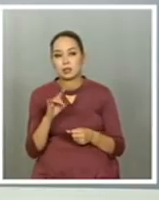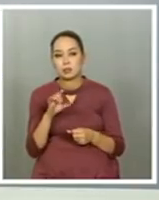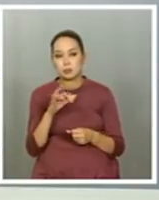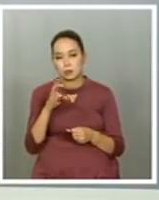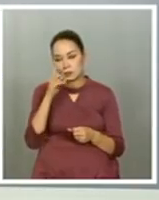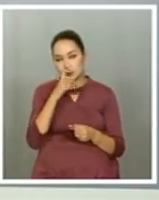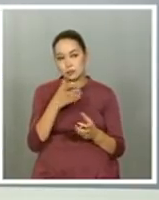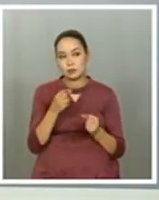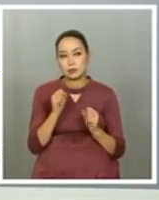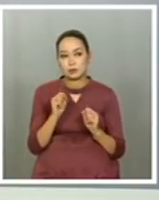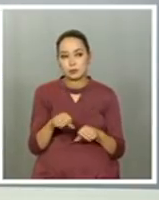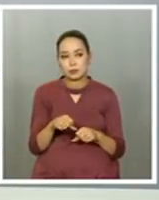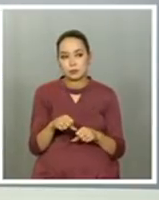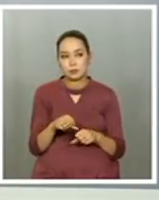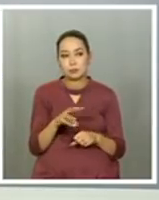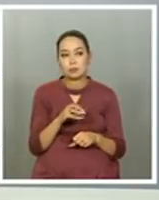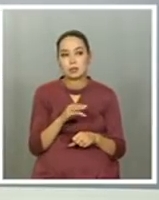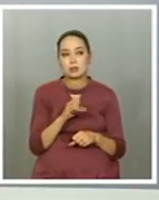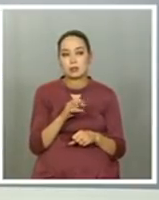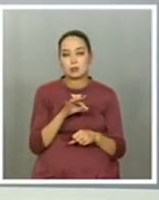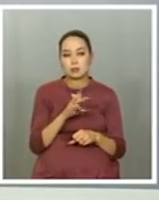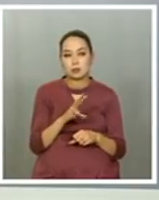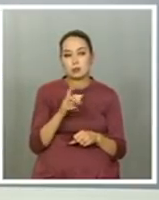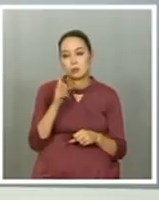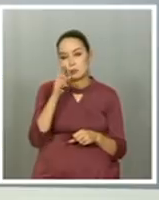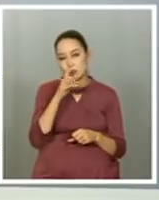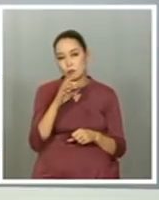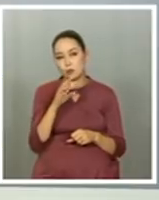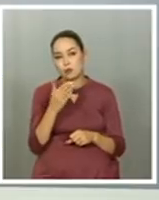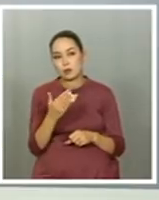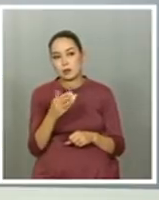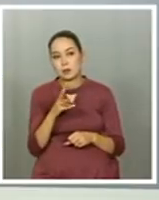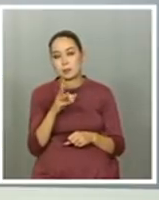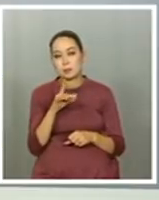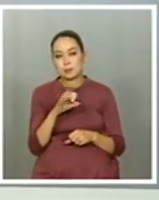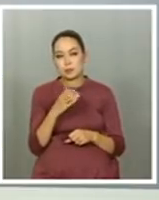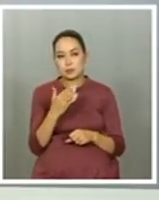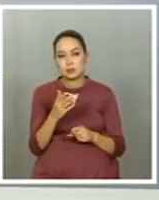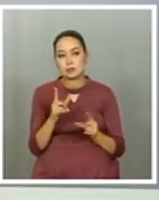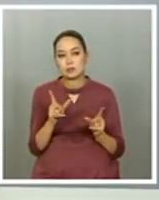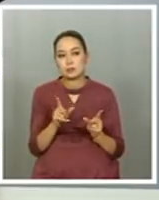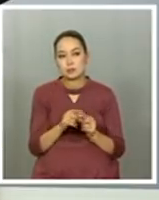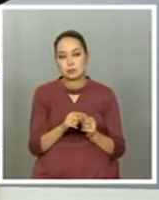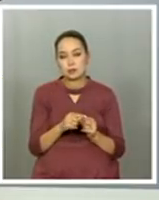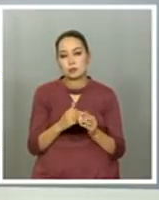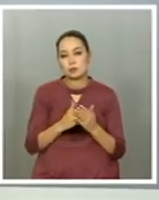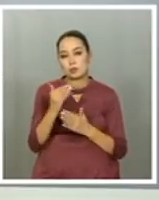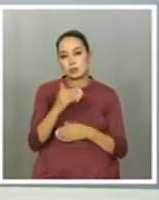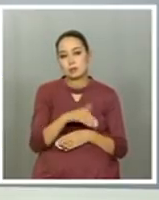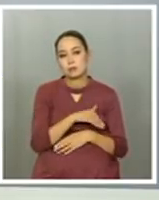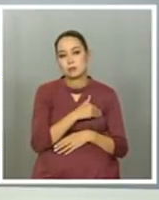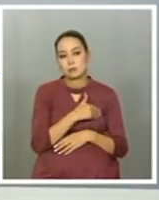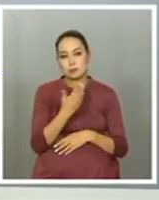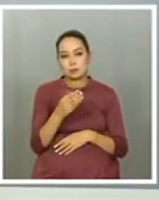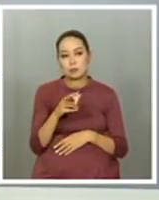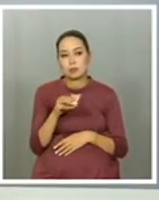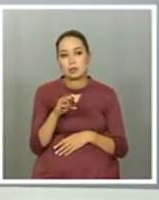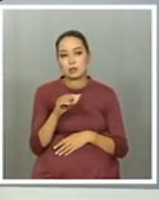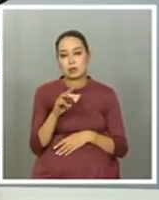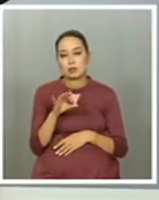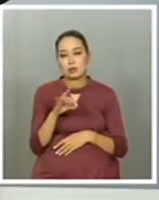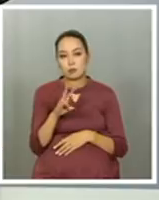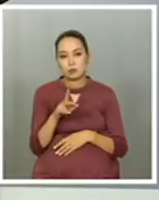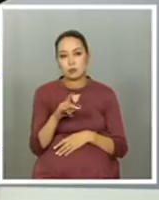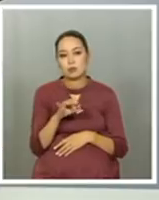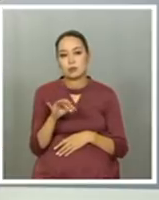Мысалы, метанол оттегі қатысында мысты қатыстыра отырып, жоғары температурада метаналь және